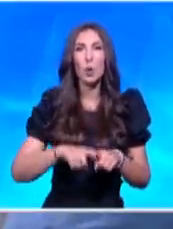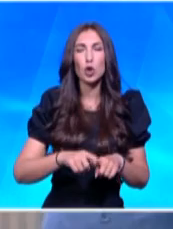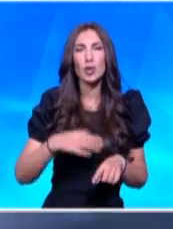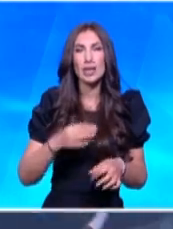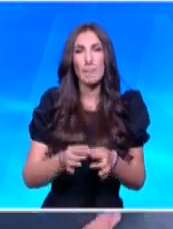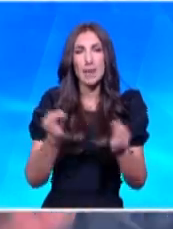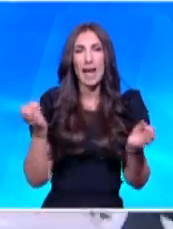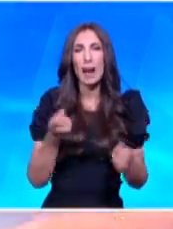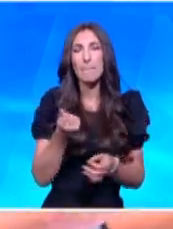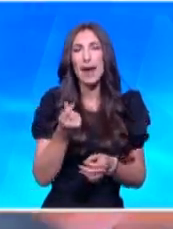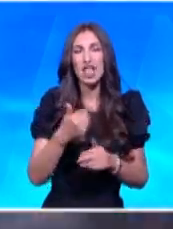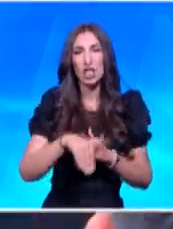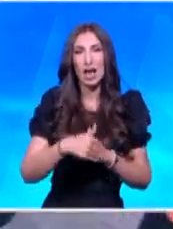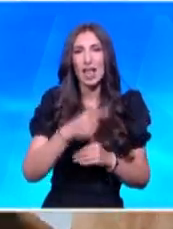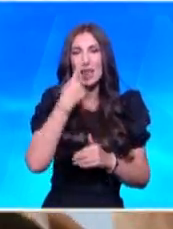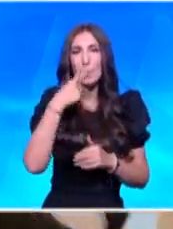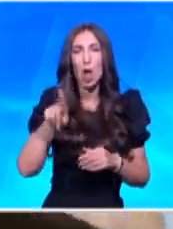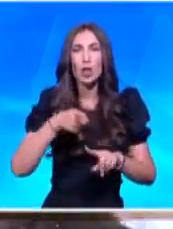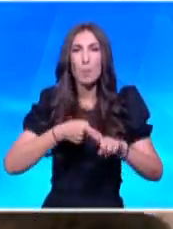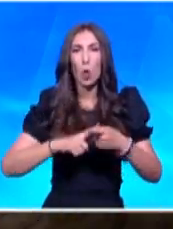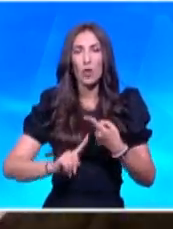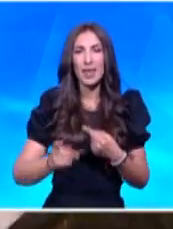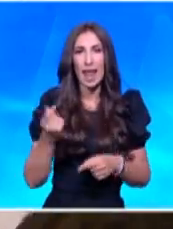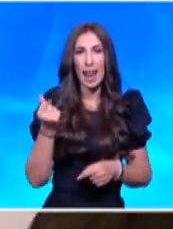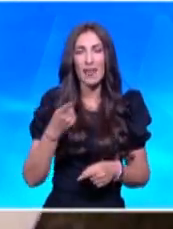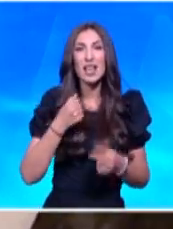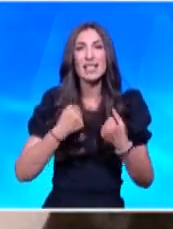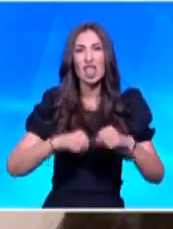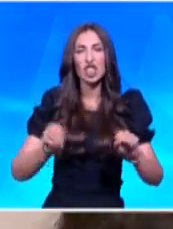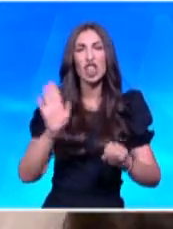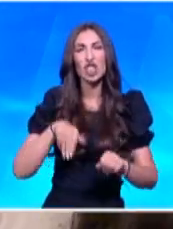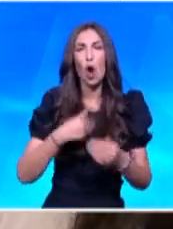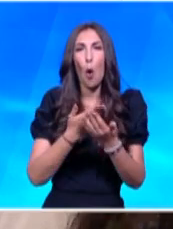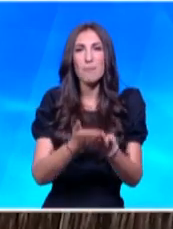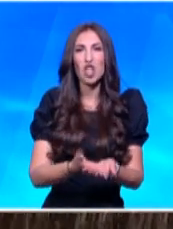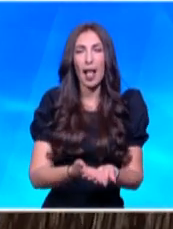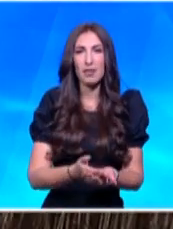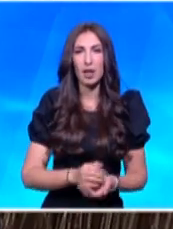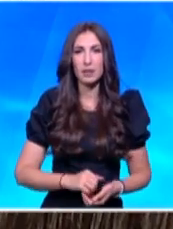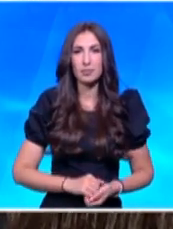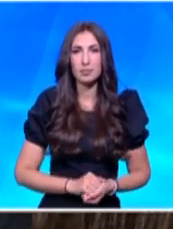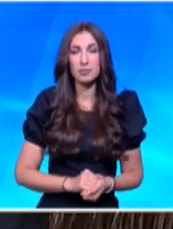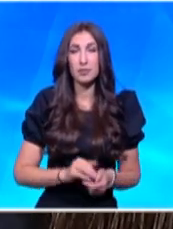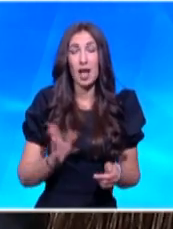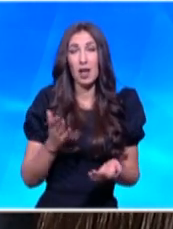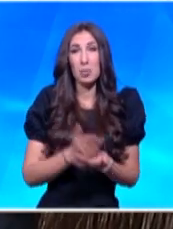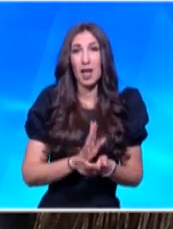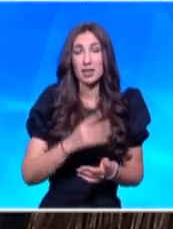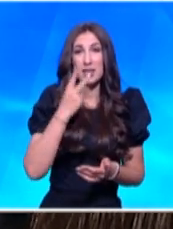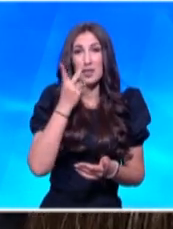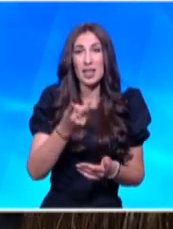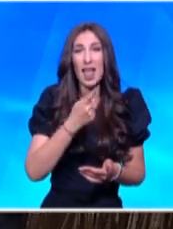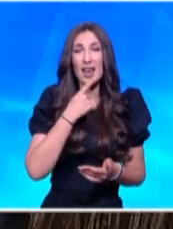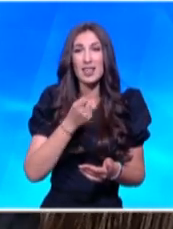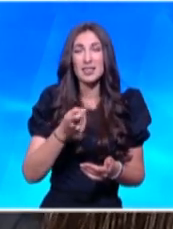мярка парична гаранция от 1,5 млн. лева. Защитата му ще обжалва. Ако бяхте видели тома с